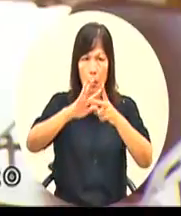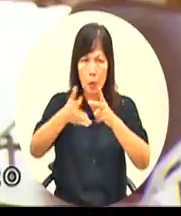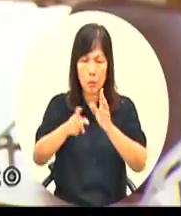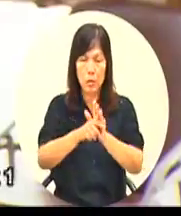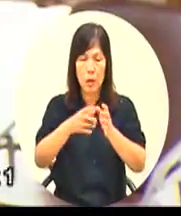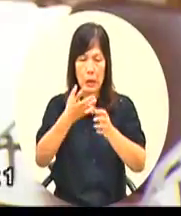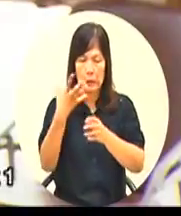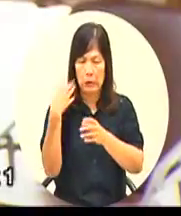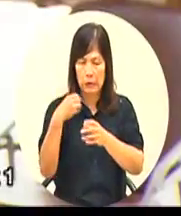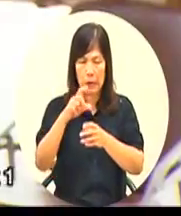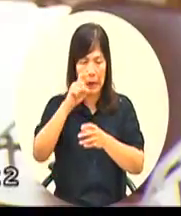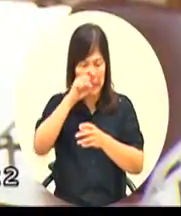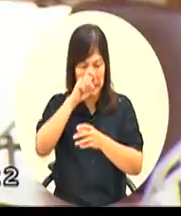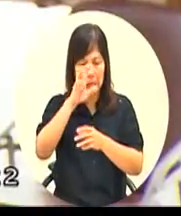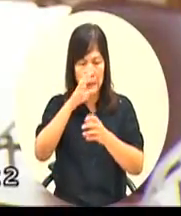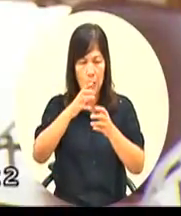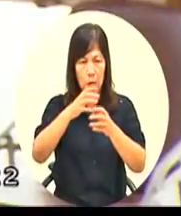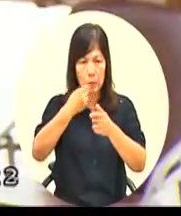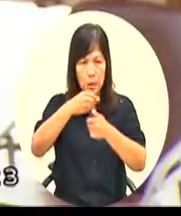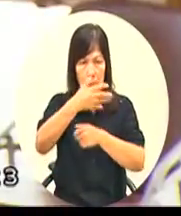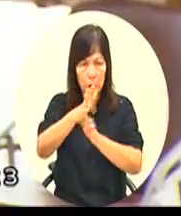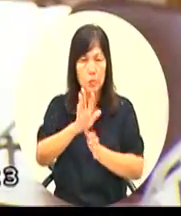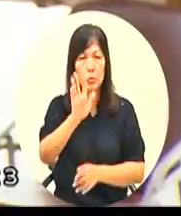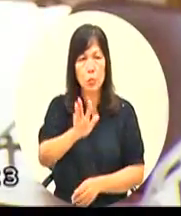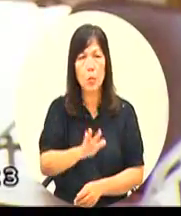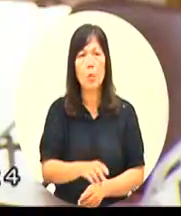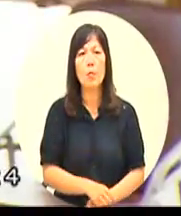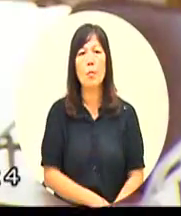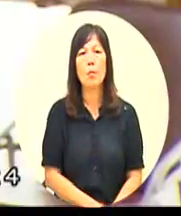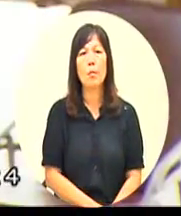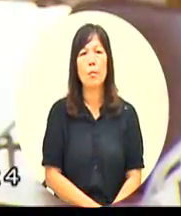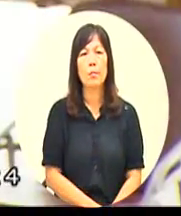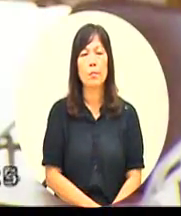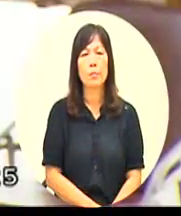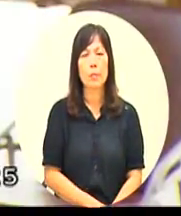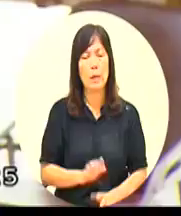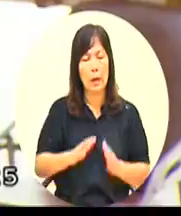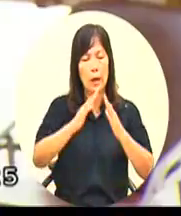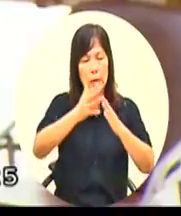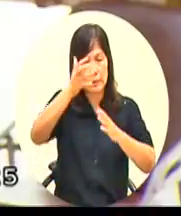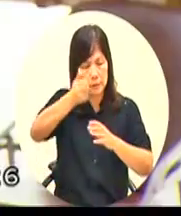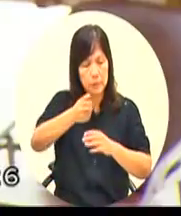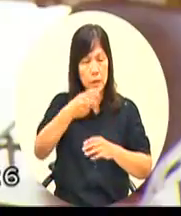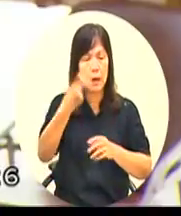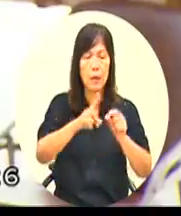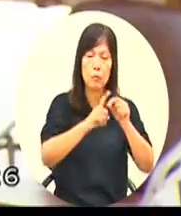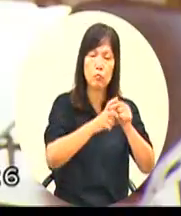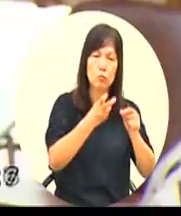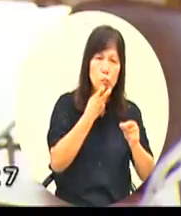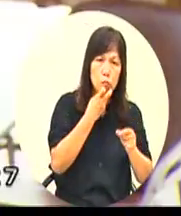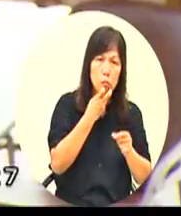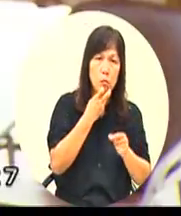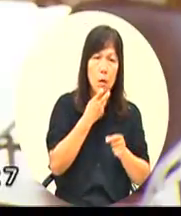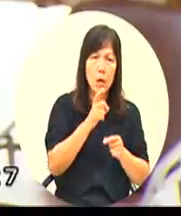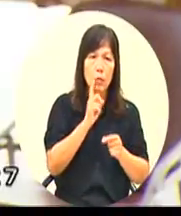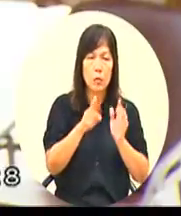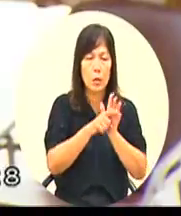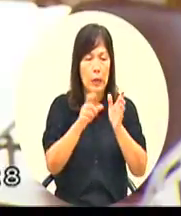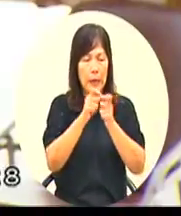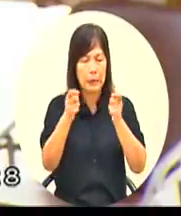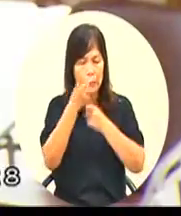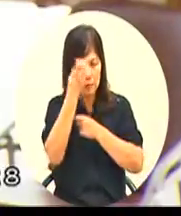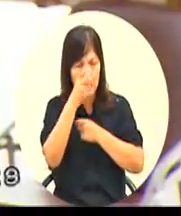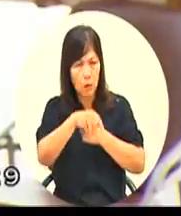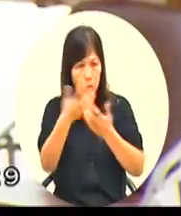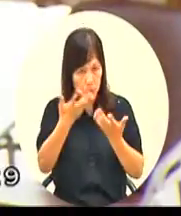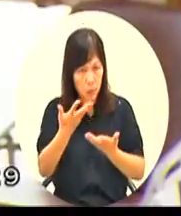校舍，那也我们现在我们市长还有我们的中央弄的工长照的问题，